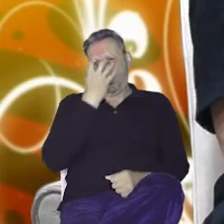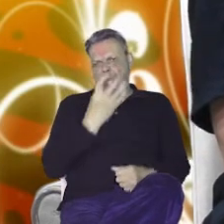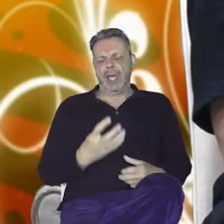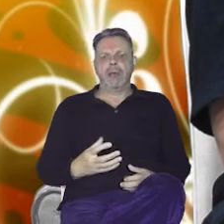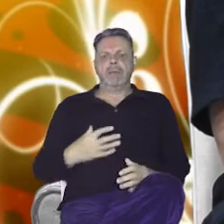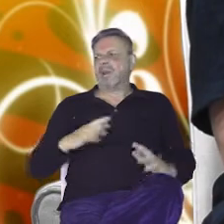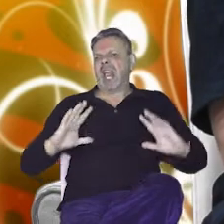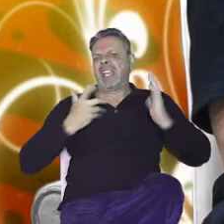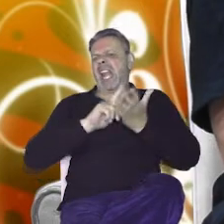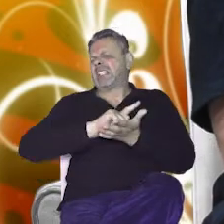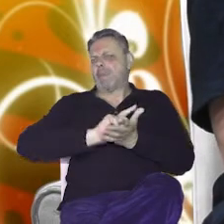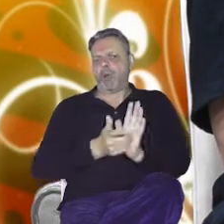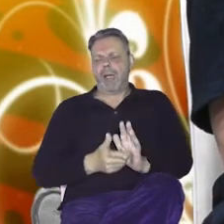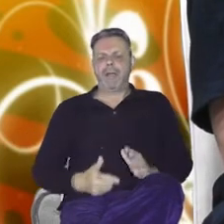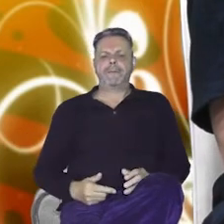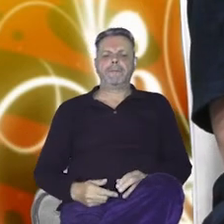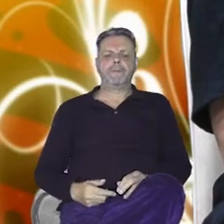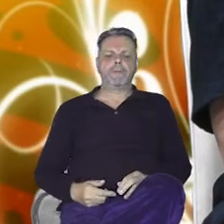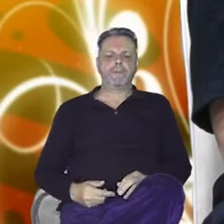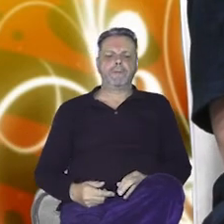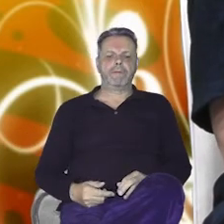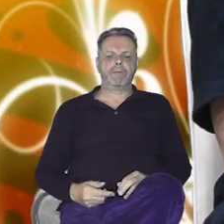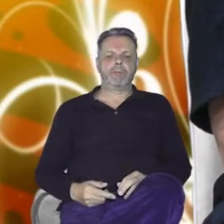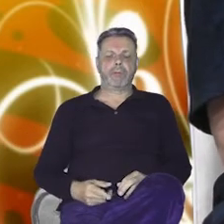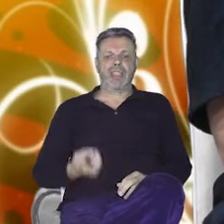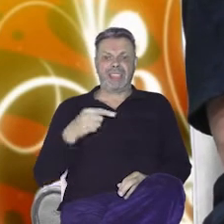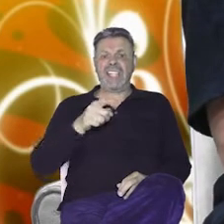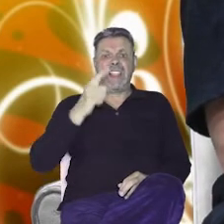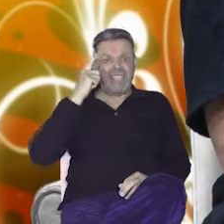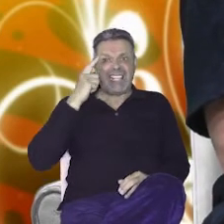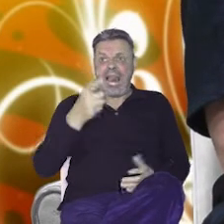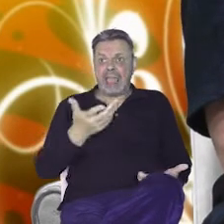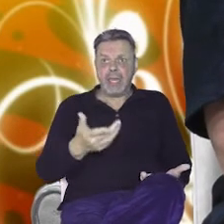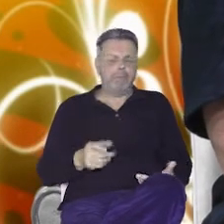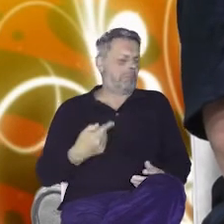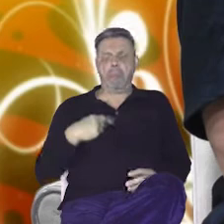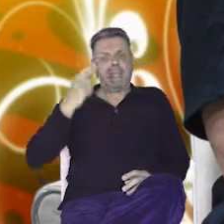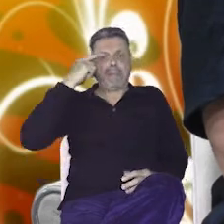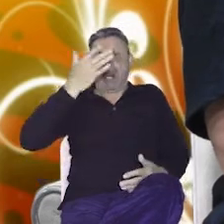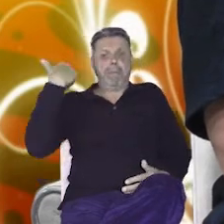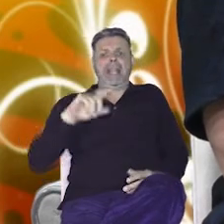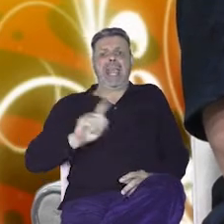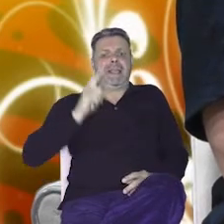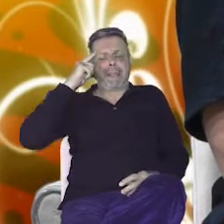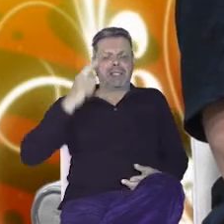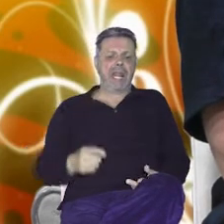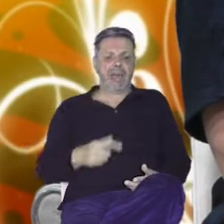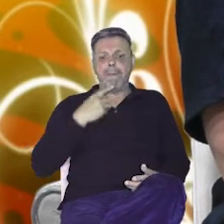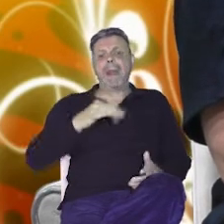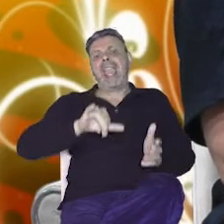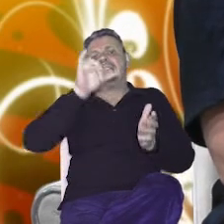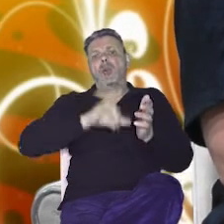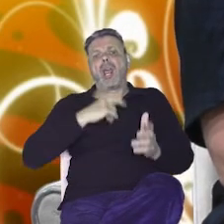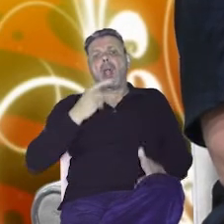reagirala sam iste sekunde. Jeste li znali da se te rane pojavljaju? Ne, ja nisam znala, meni je kirurg rekao da je to nešto što traje